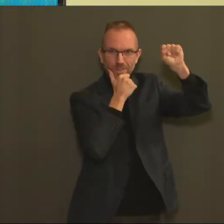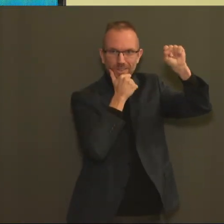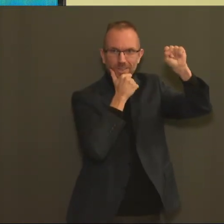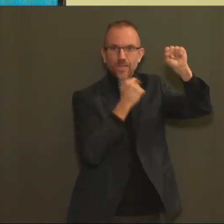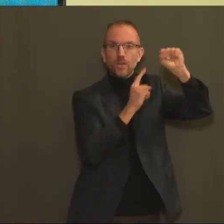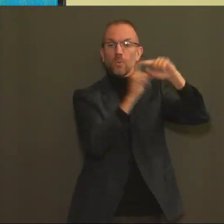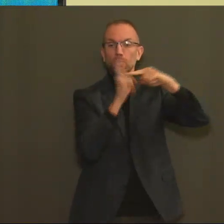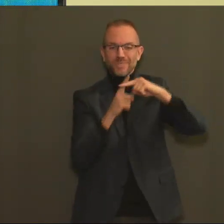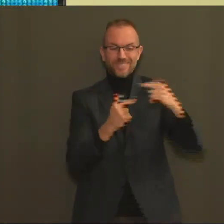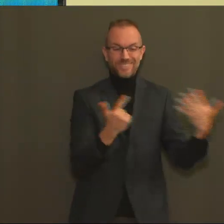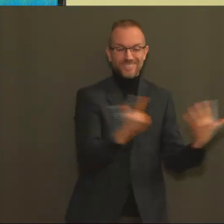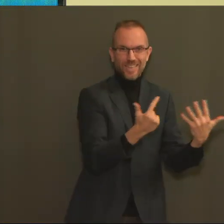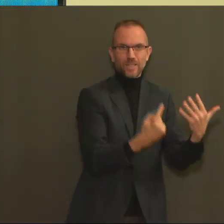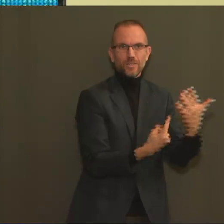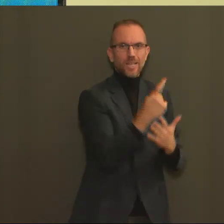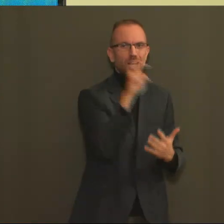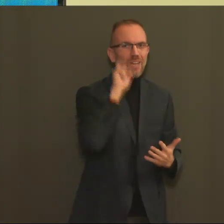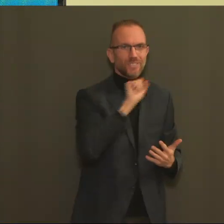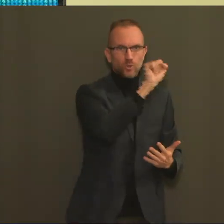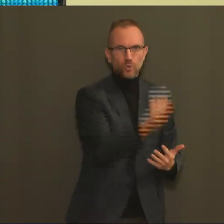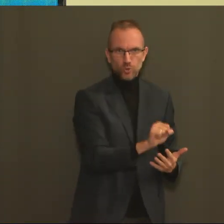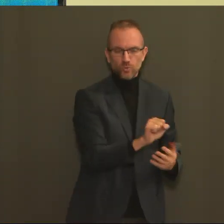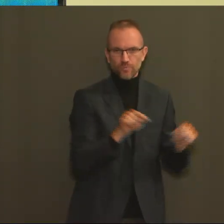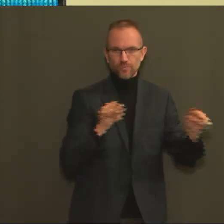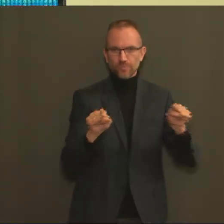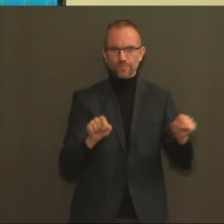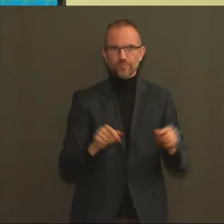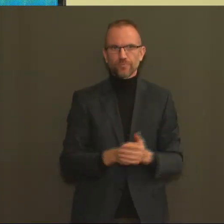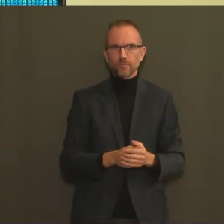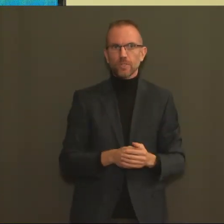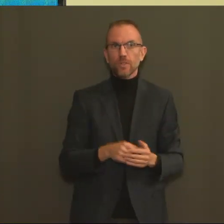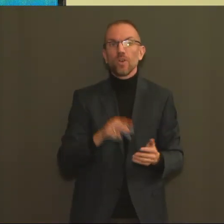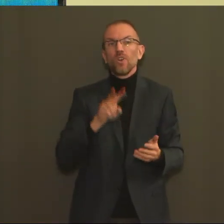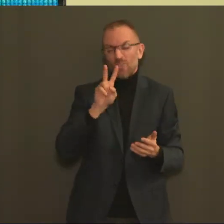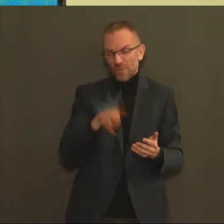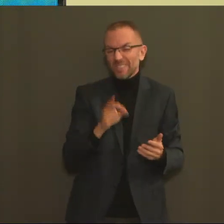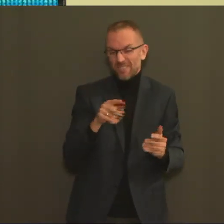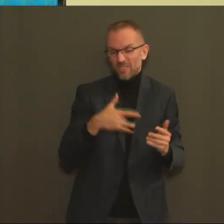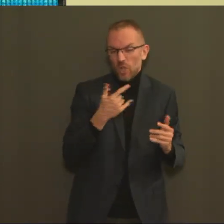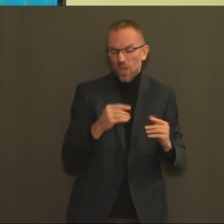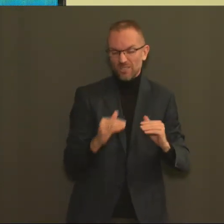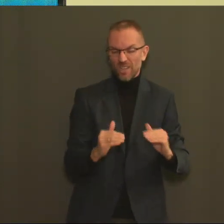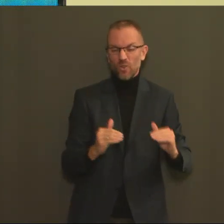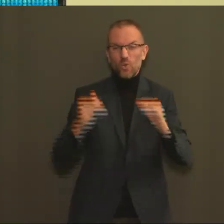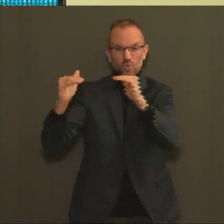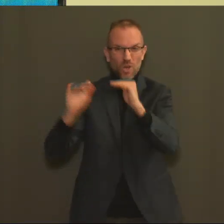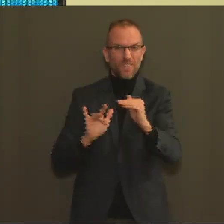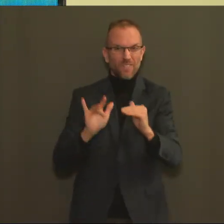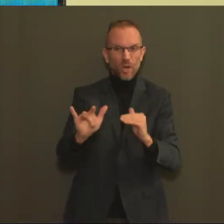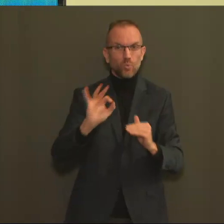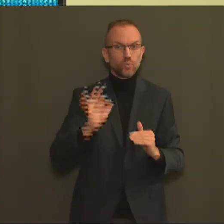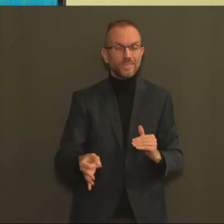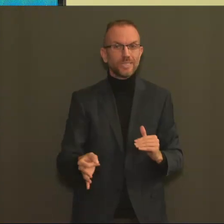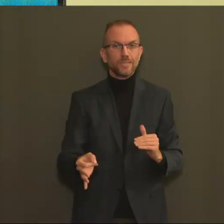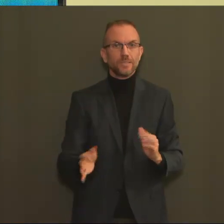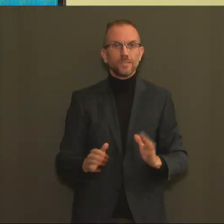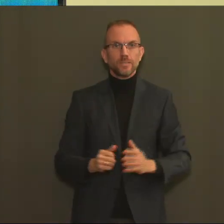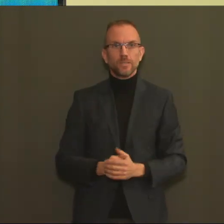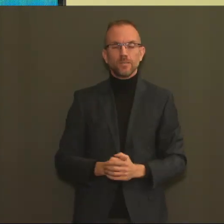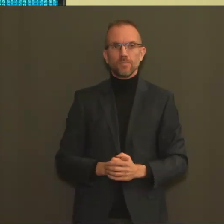nu ook motten in detector humor pasje mopje zee perfectkeur legosets lucifer al